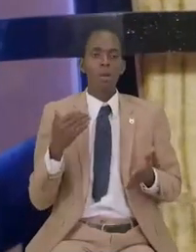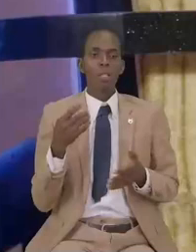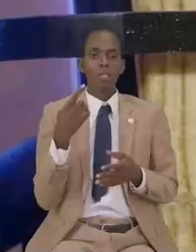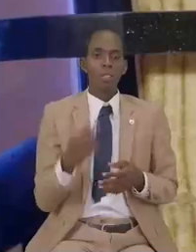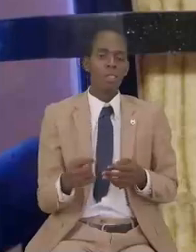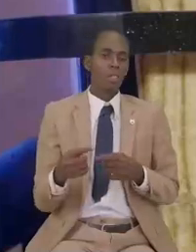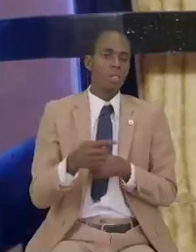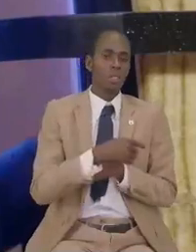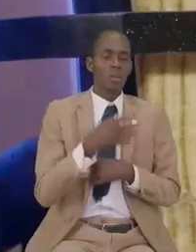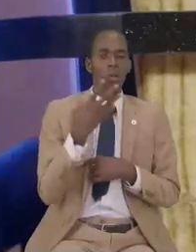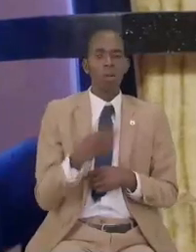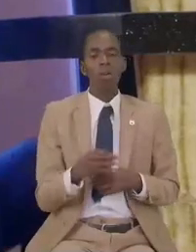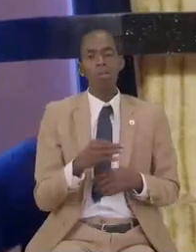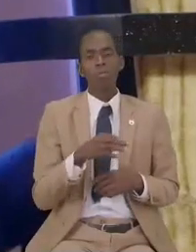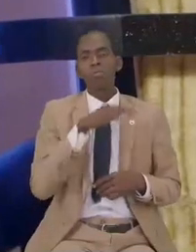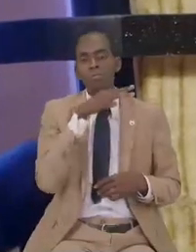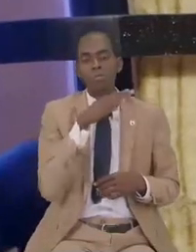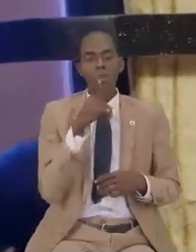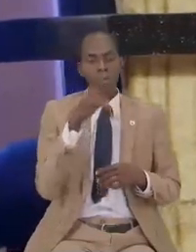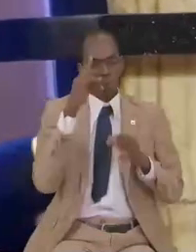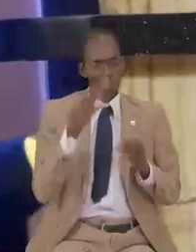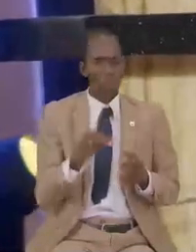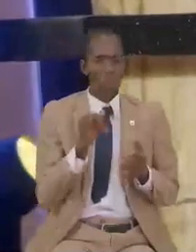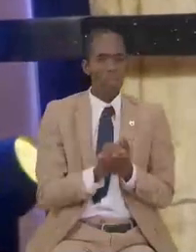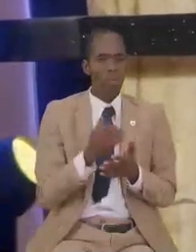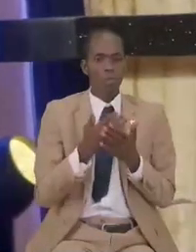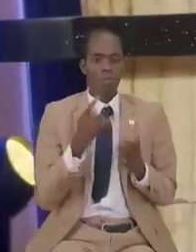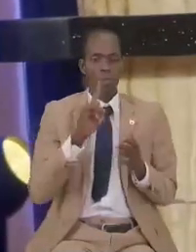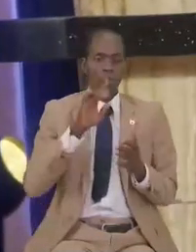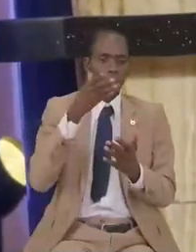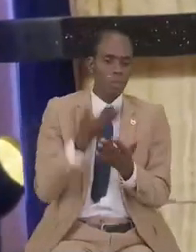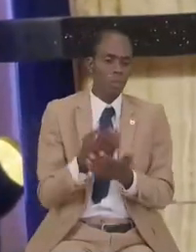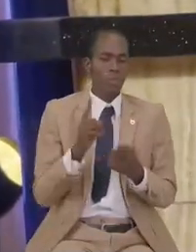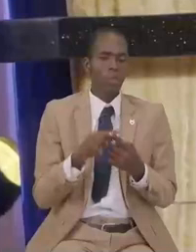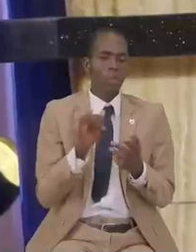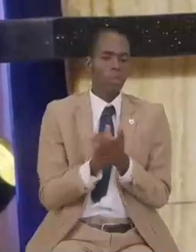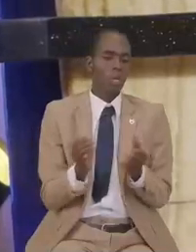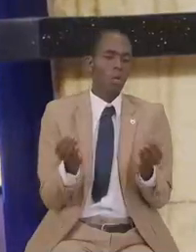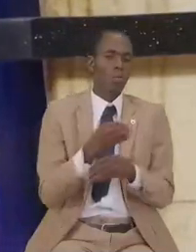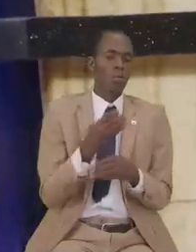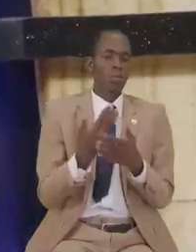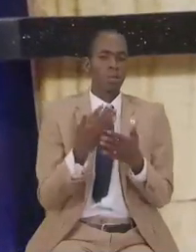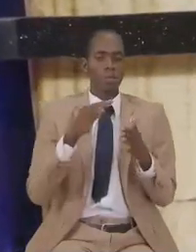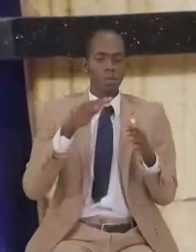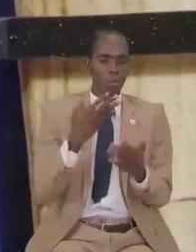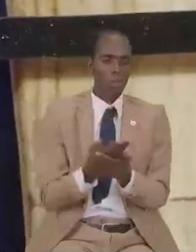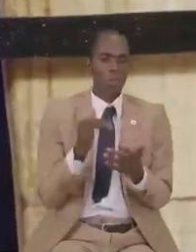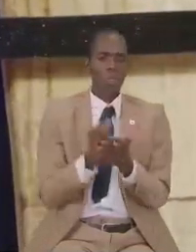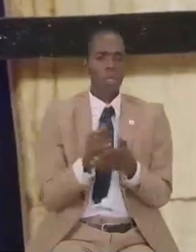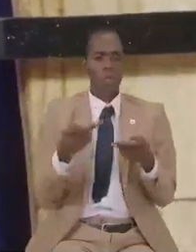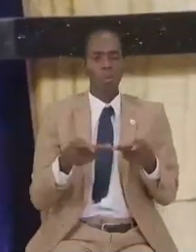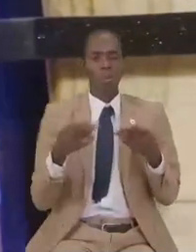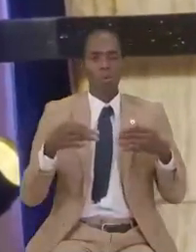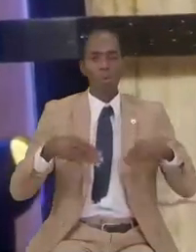de la corruption. Tu décides cela avant que tu n'arrives au boulot, avant que tu n'arrives au marché. Si tu ne prends pas